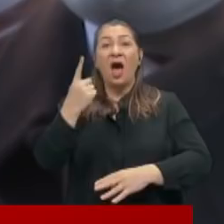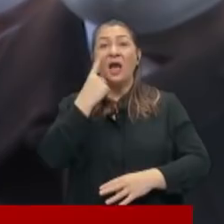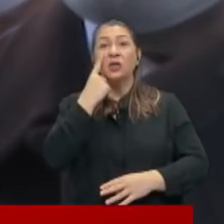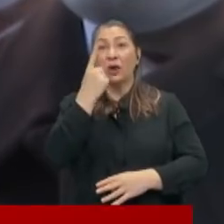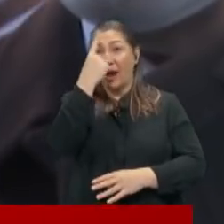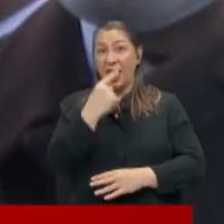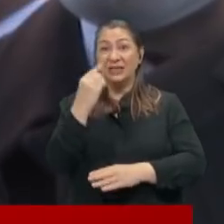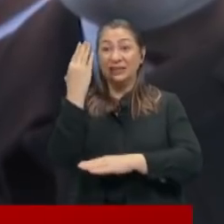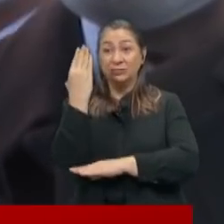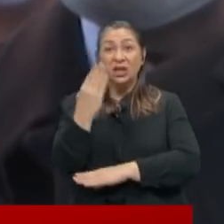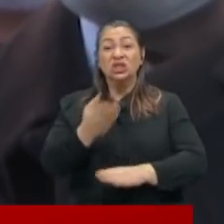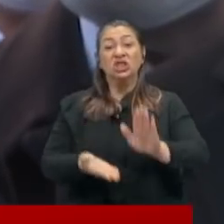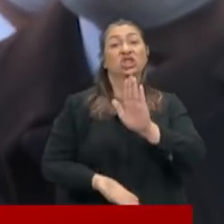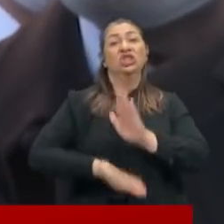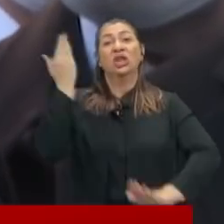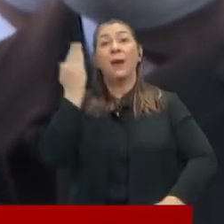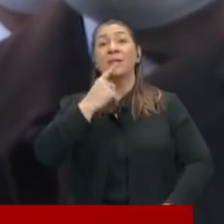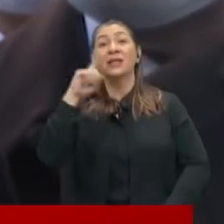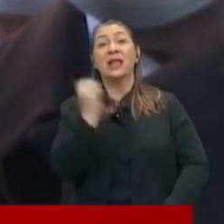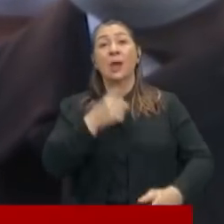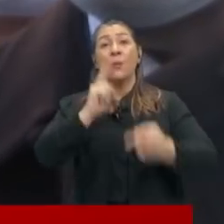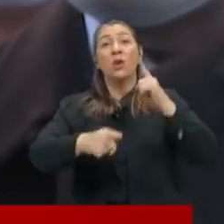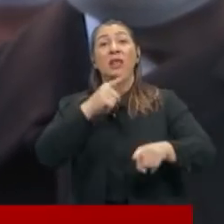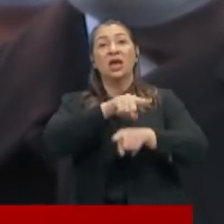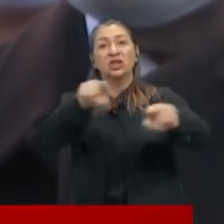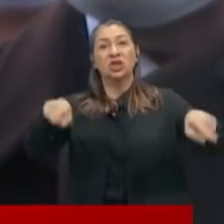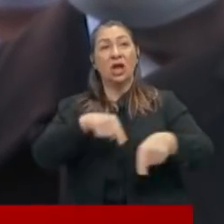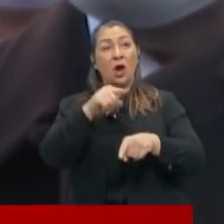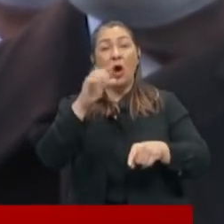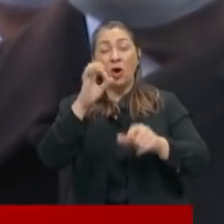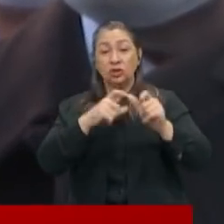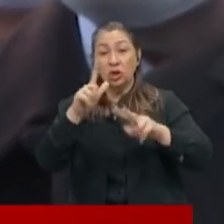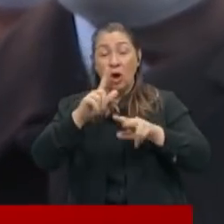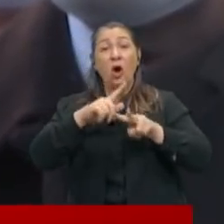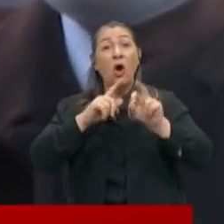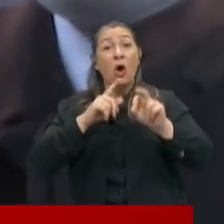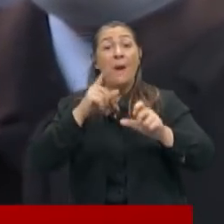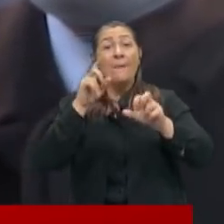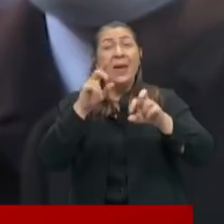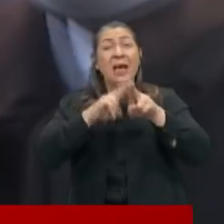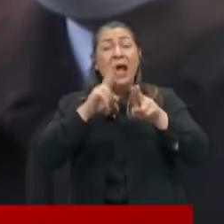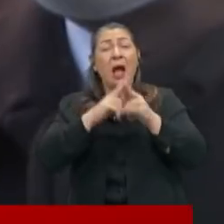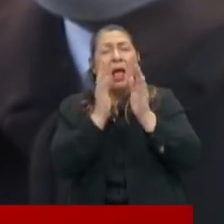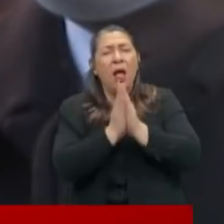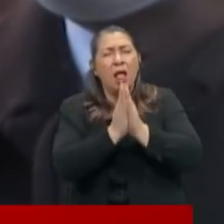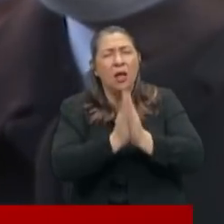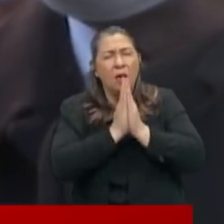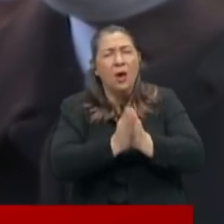resmini çıkarma talimatını veren siyasetçiler. Oslo'da PKK'ya yalvar yakar,